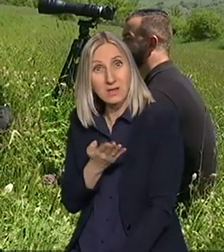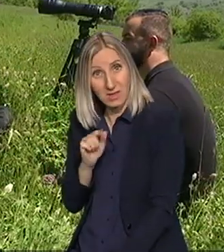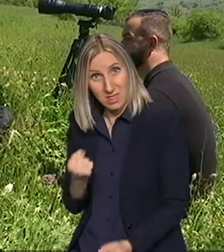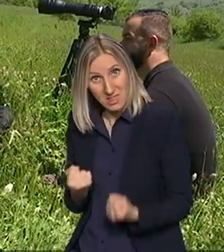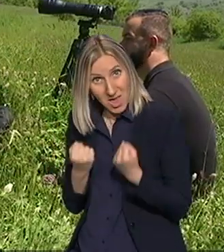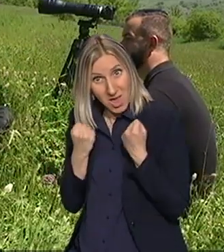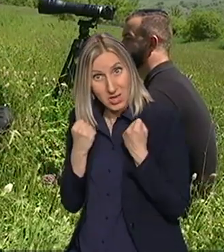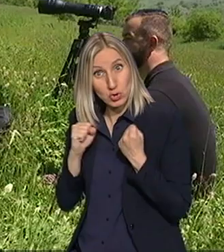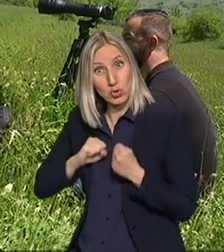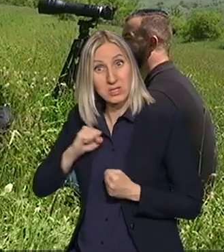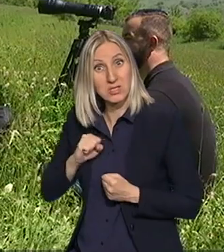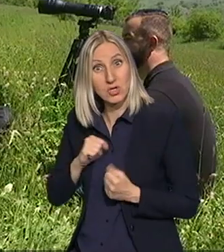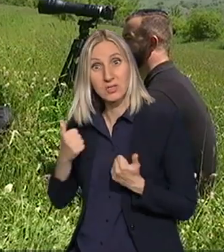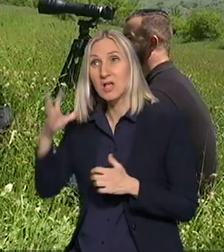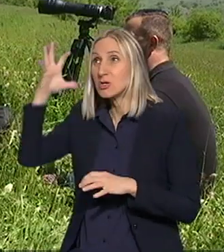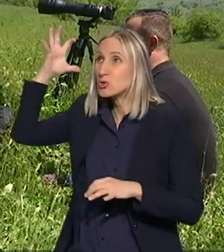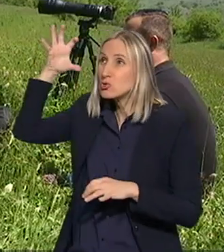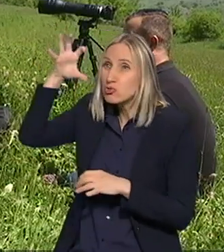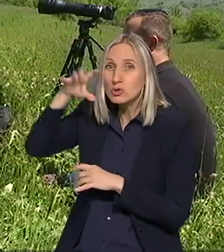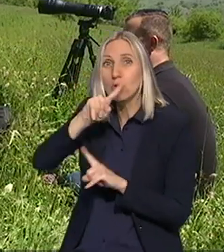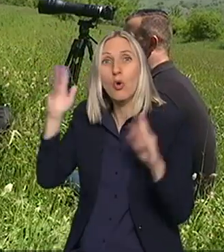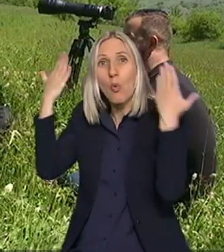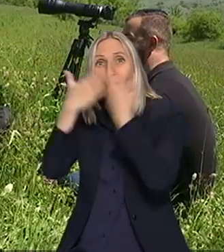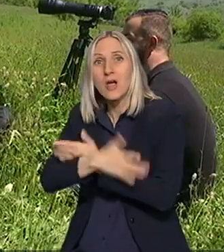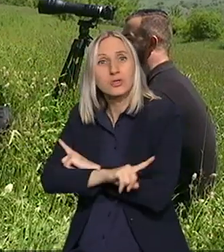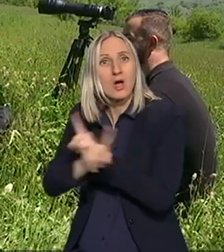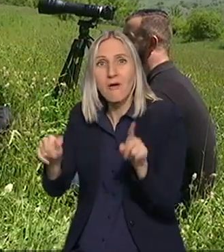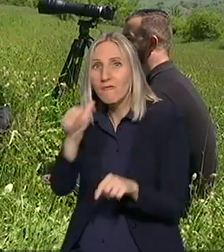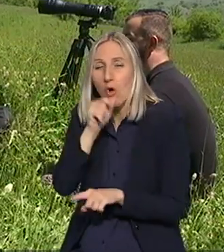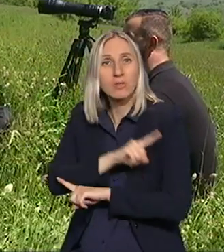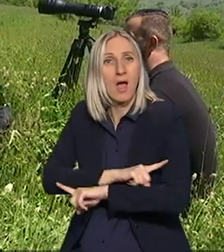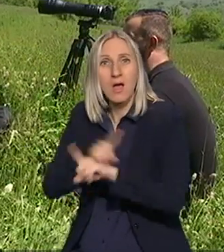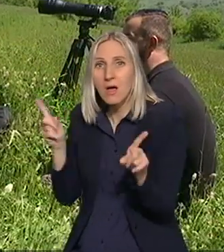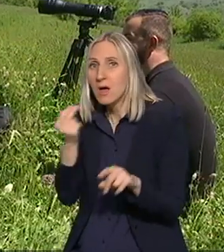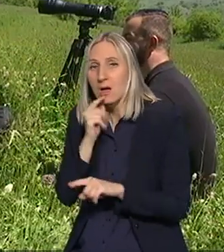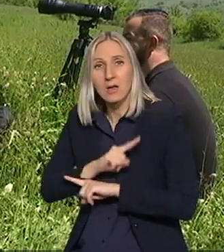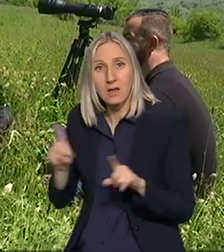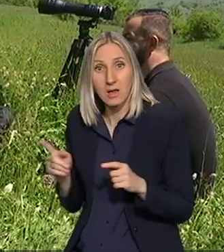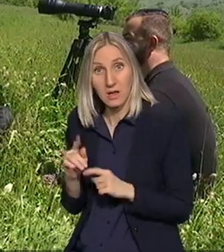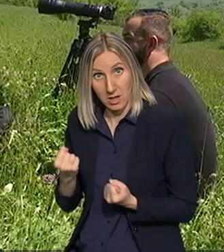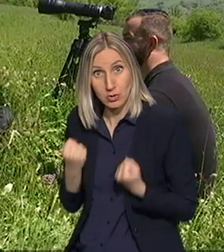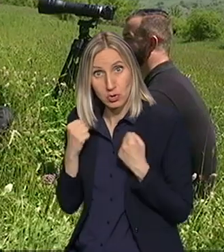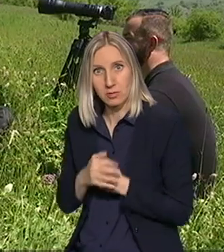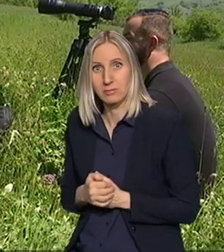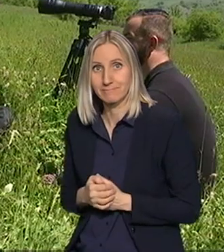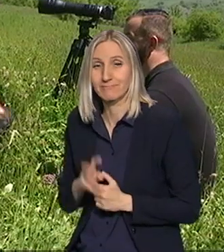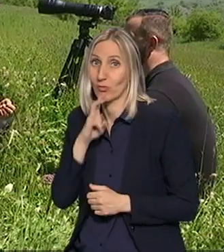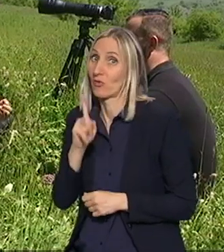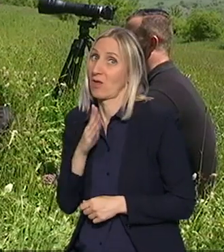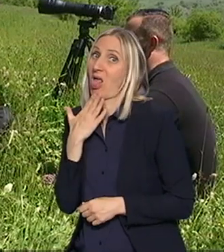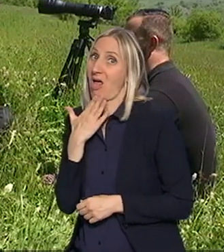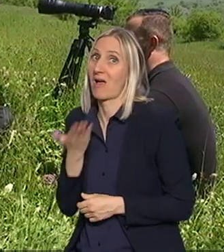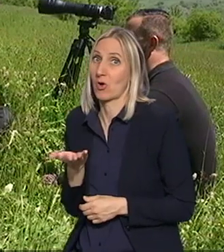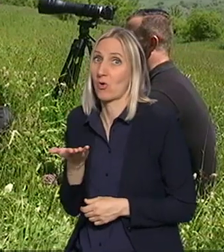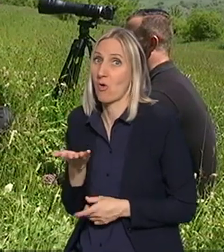izdržati, evo sada sunce upeklo, do uveče nema vode, nema ničega? Pa da budem iskren, nije lako, ali